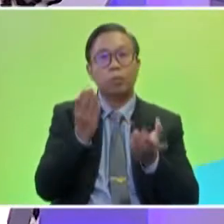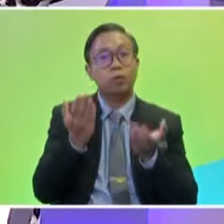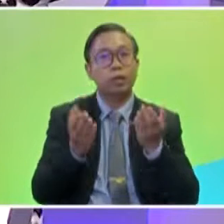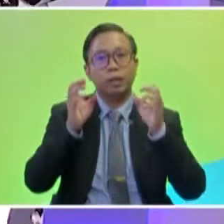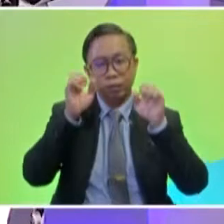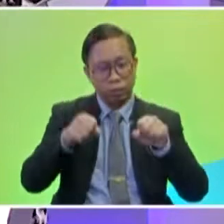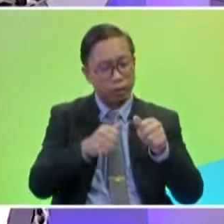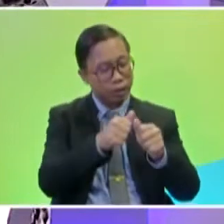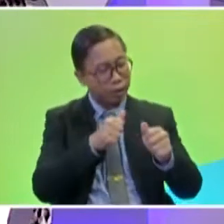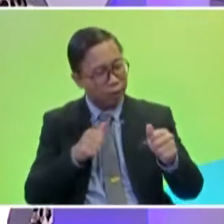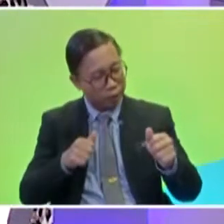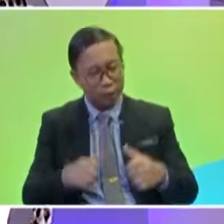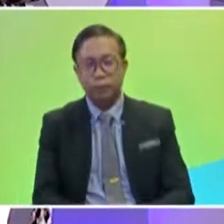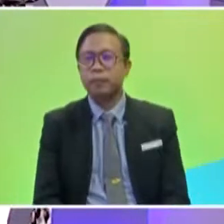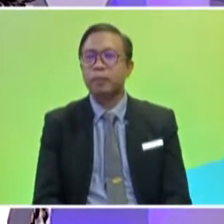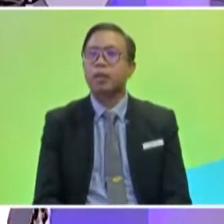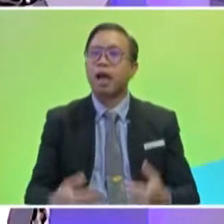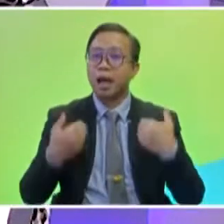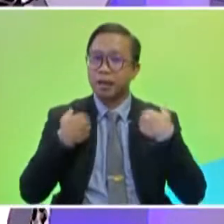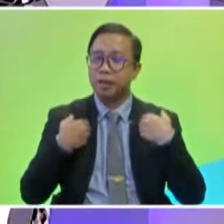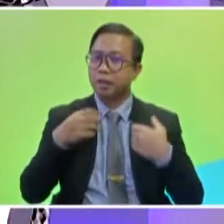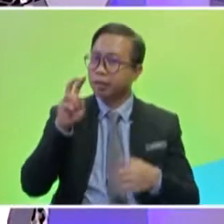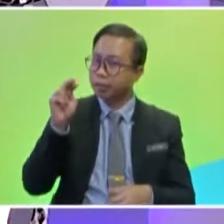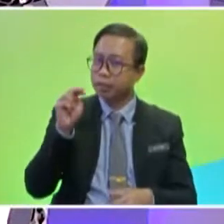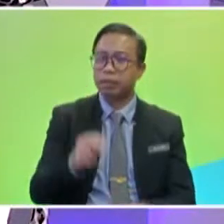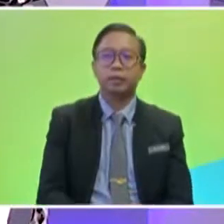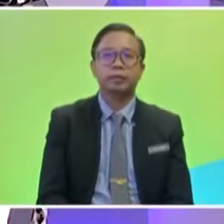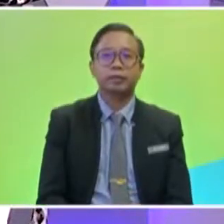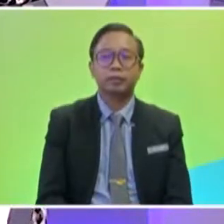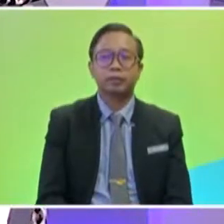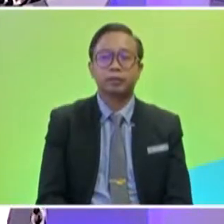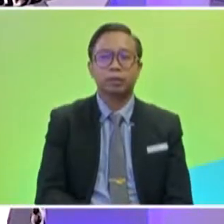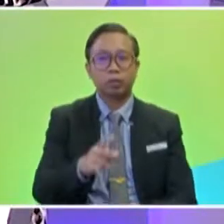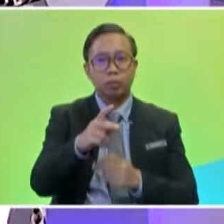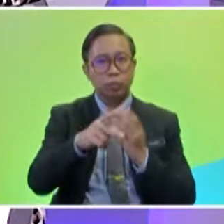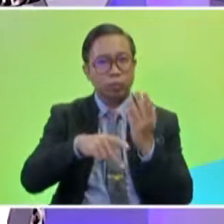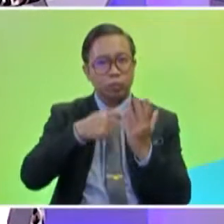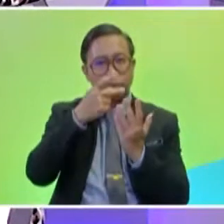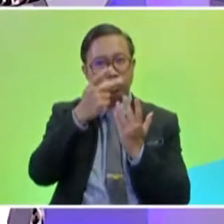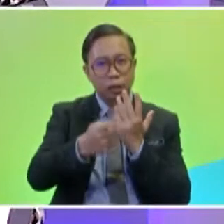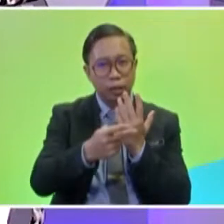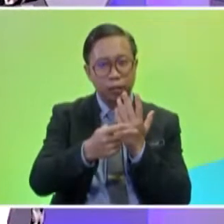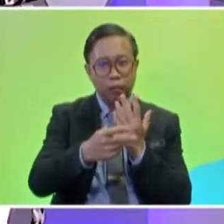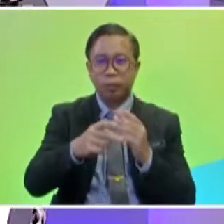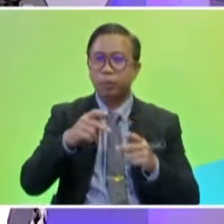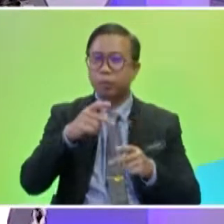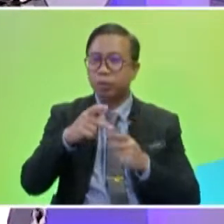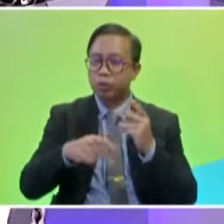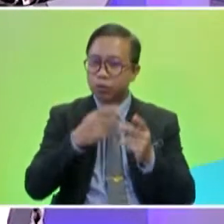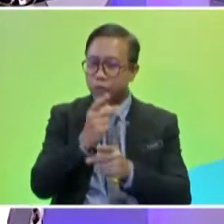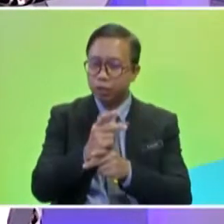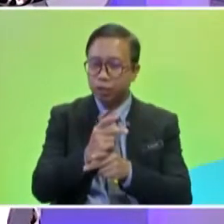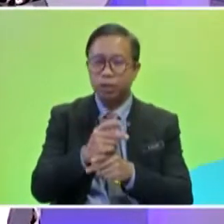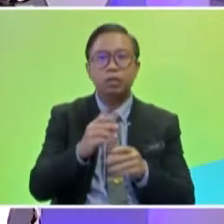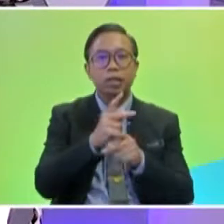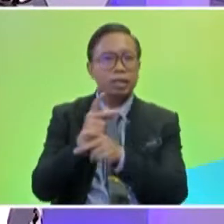bully Ingatkan ah dan ada juga nanti Alpha peka punya program-program atau Project pemeliharaan dan